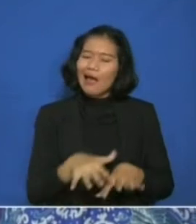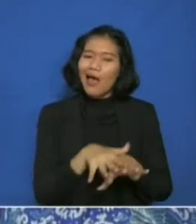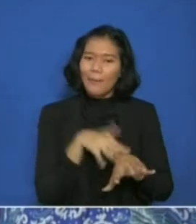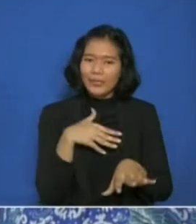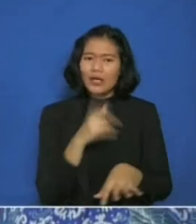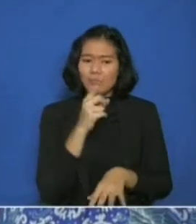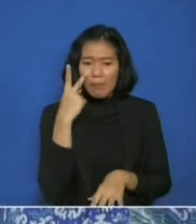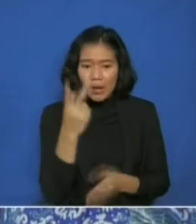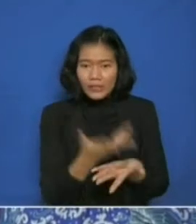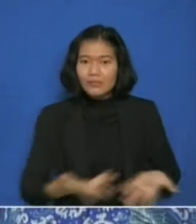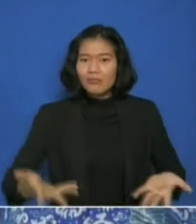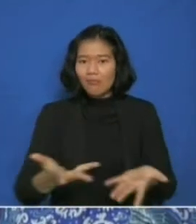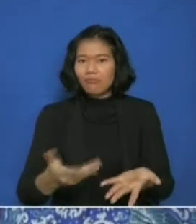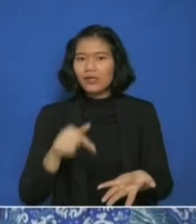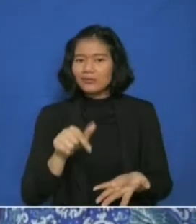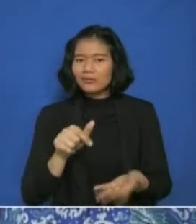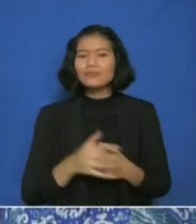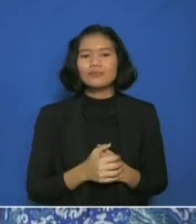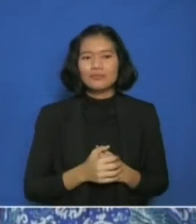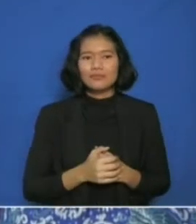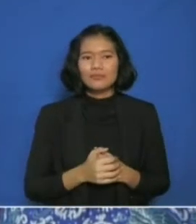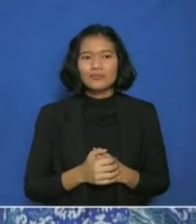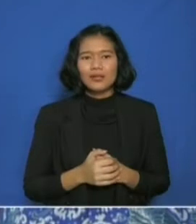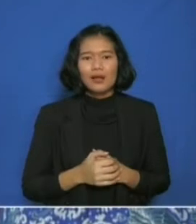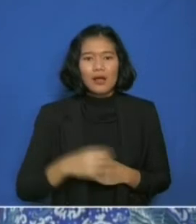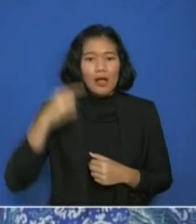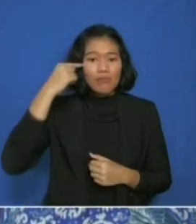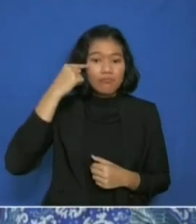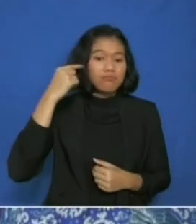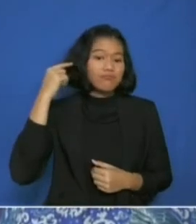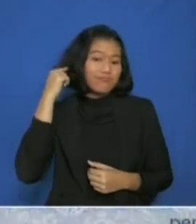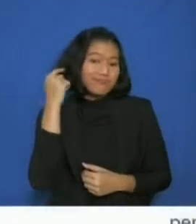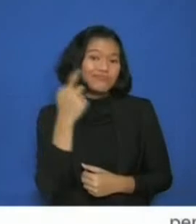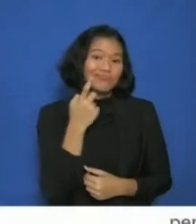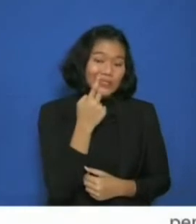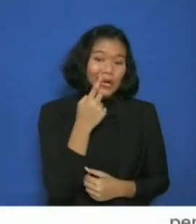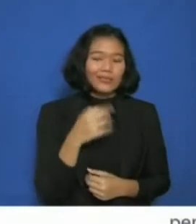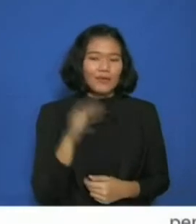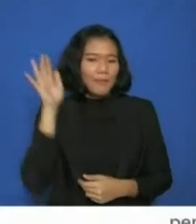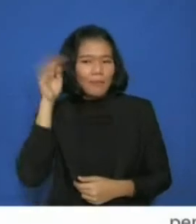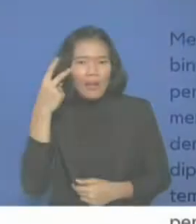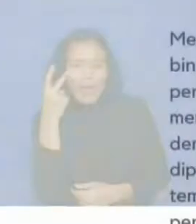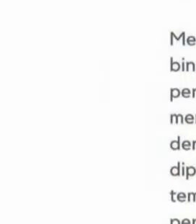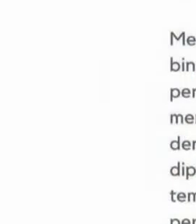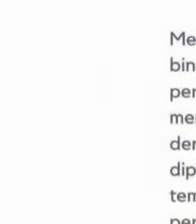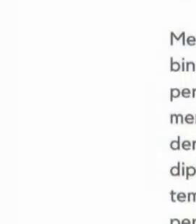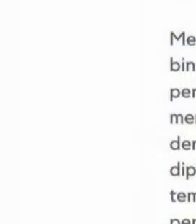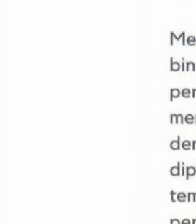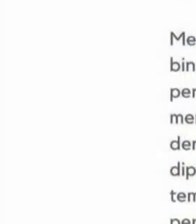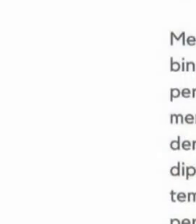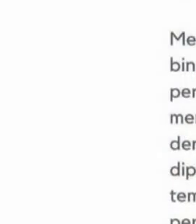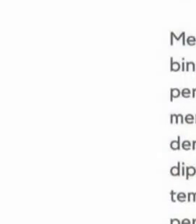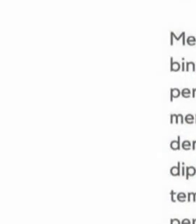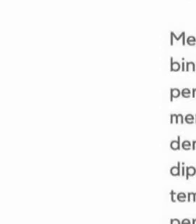tengah menghadapi krisis yang seperti ini panca indera kita kita melihat ketika melihat mendengar dan menyaksikan